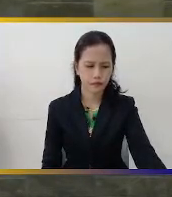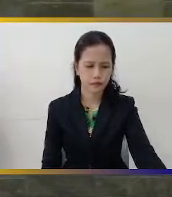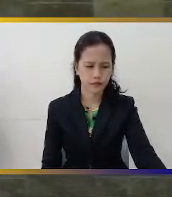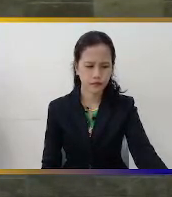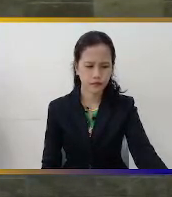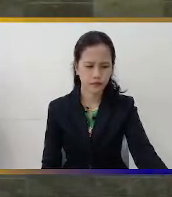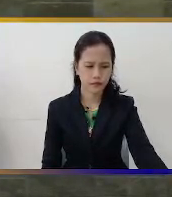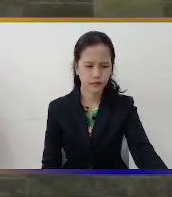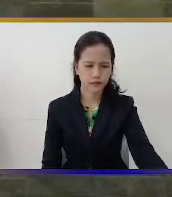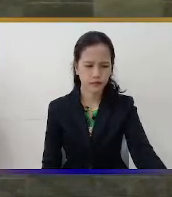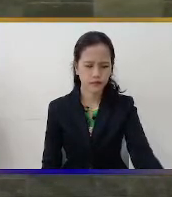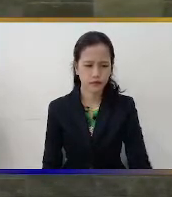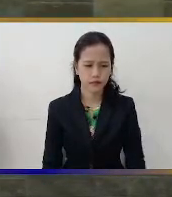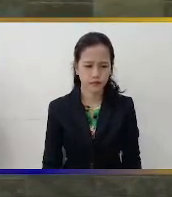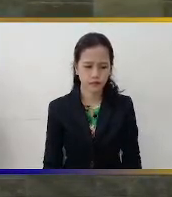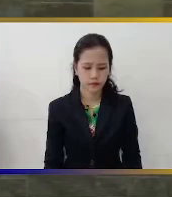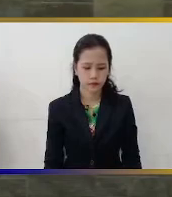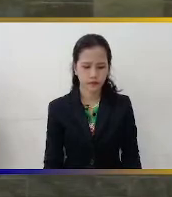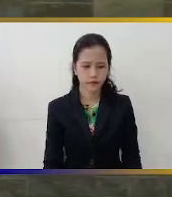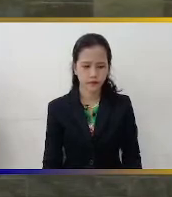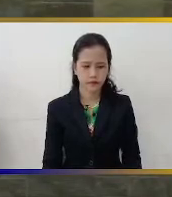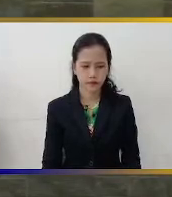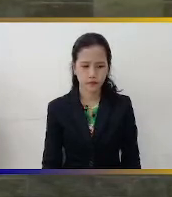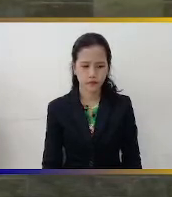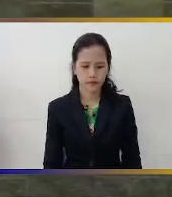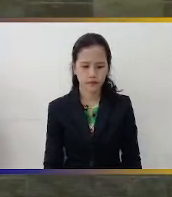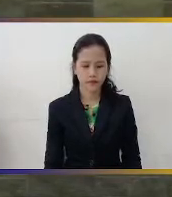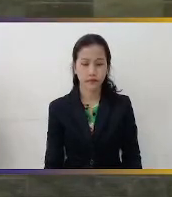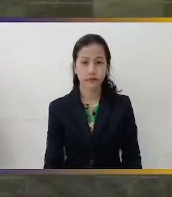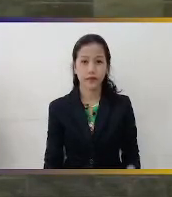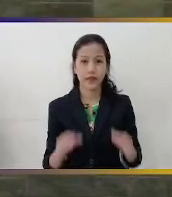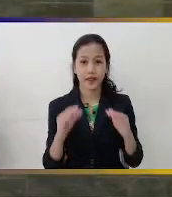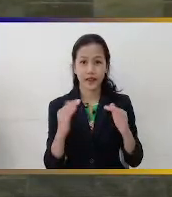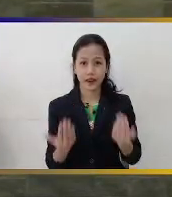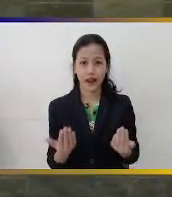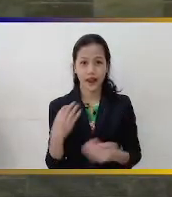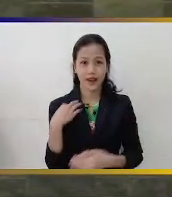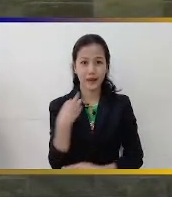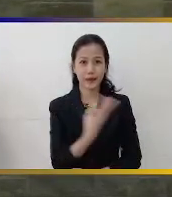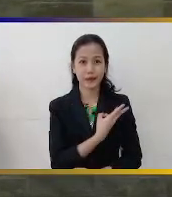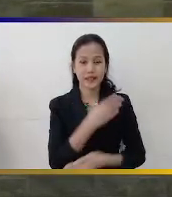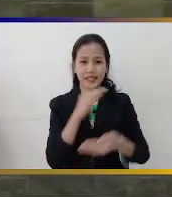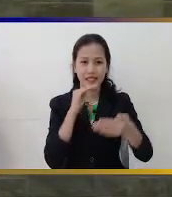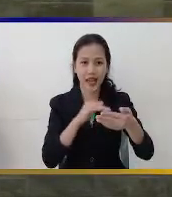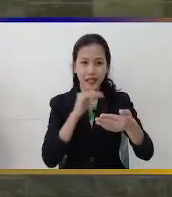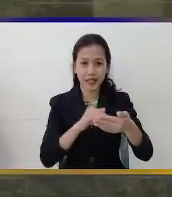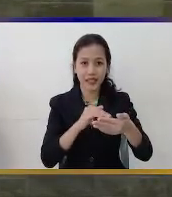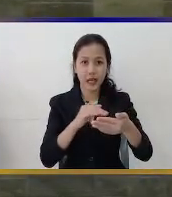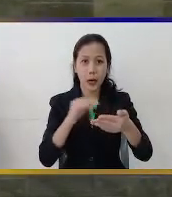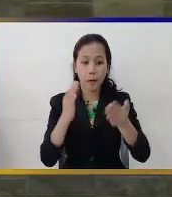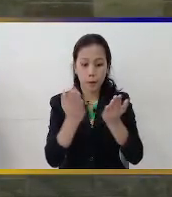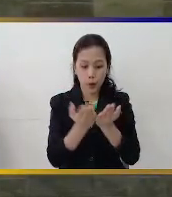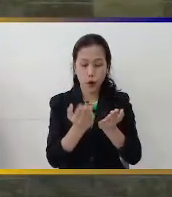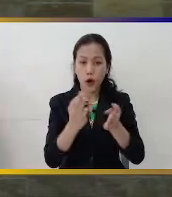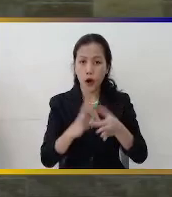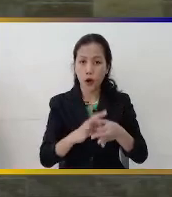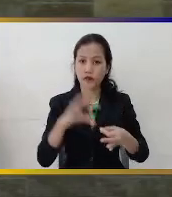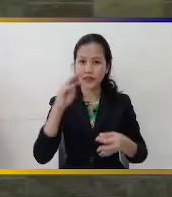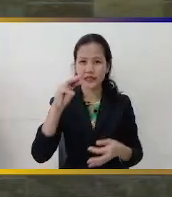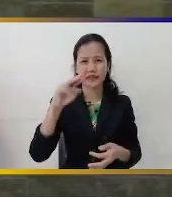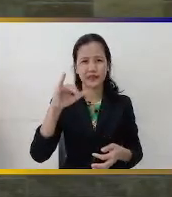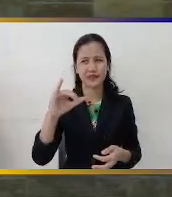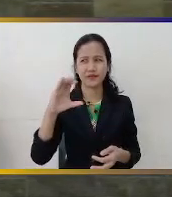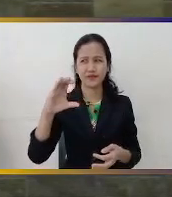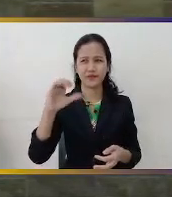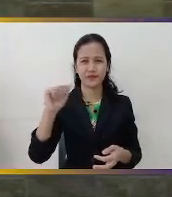pong pag-aaralan is all about the synopsis of the book of Micah. Last Sunday, tayo po ay natapos sa synopsis of the book